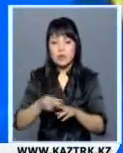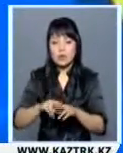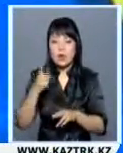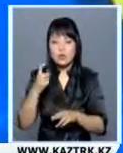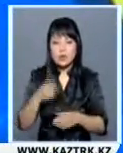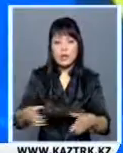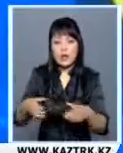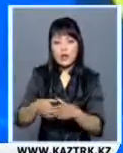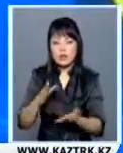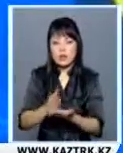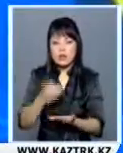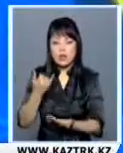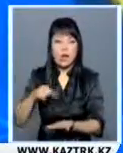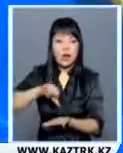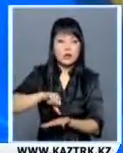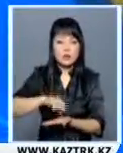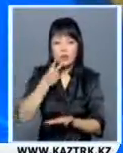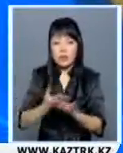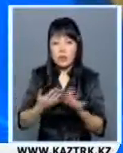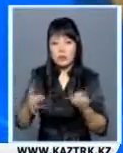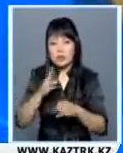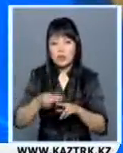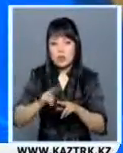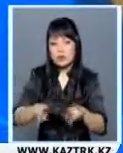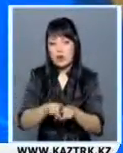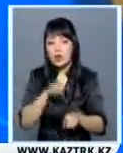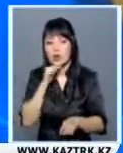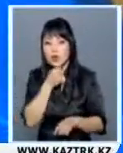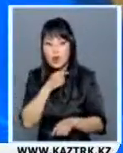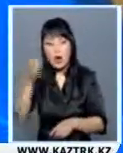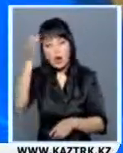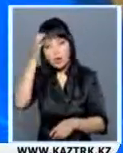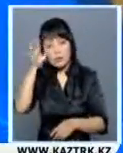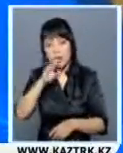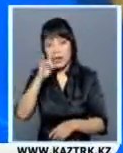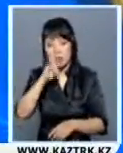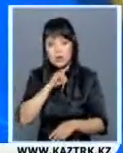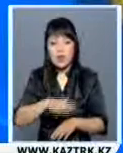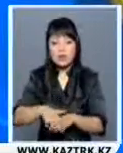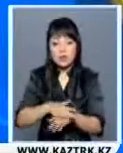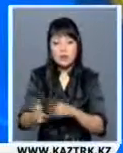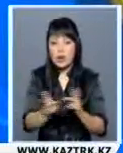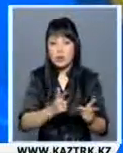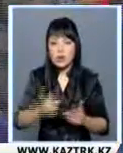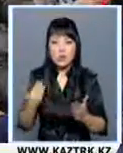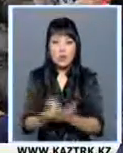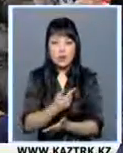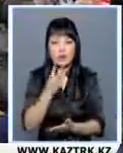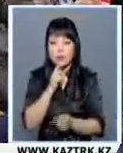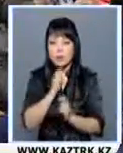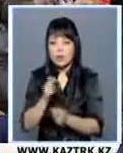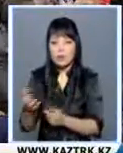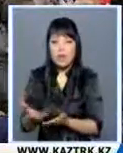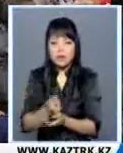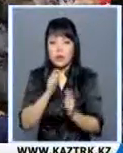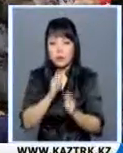отыр. Мәжілістің мақсаты білімді жастар арасынан экономика ғалымдарын даярлау. Қазақстанға келген өкілдердің арасында Нобель сыйлығын алған